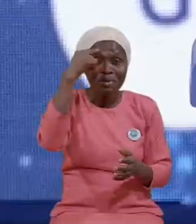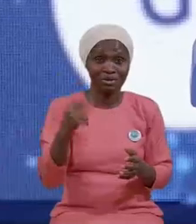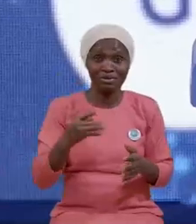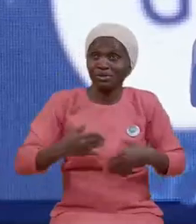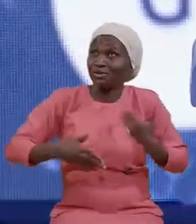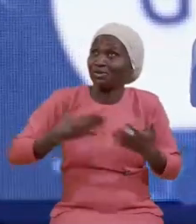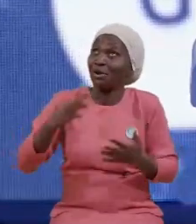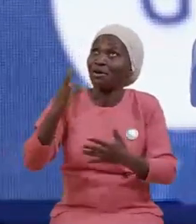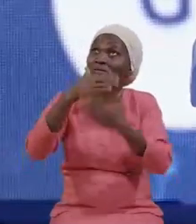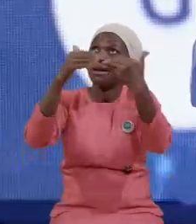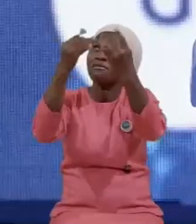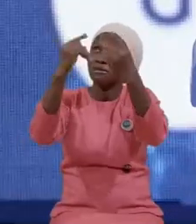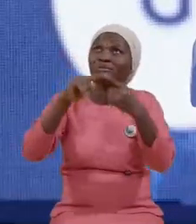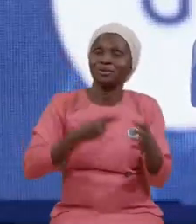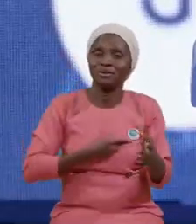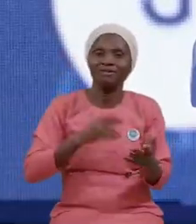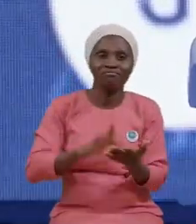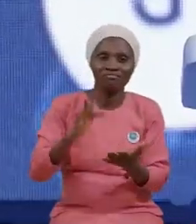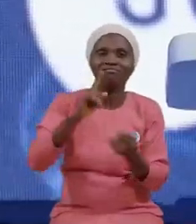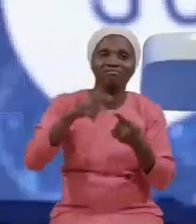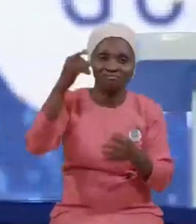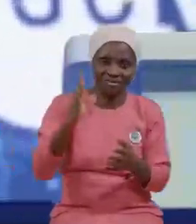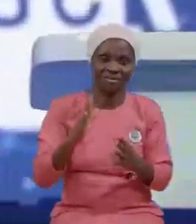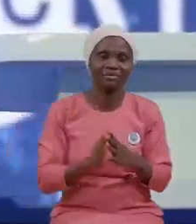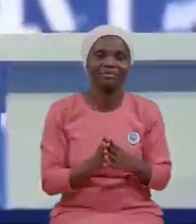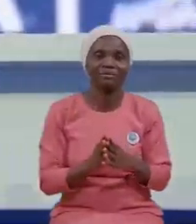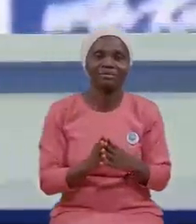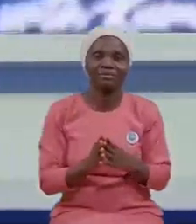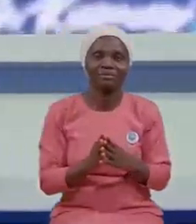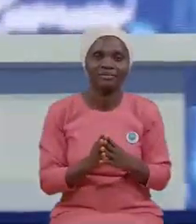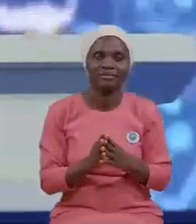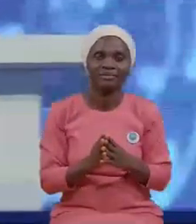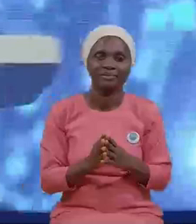Pour la joie du ciel qui est venue sur la terre. Gloire à Dieu.